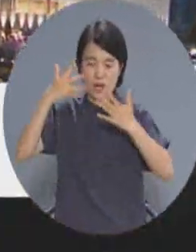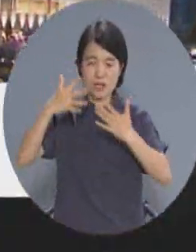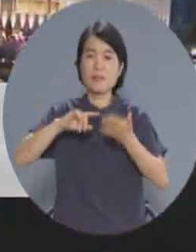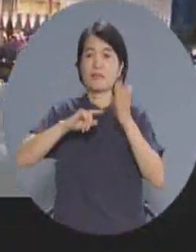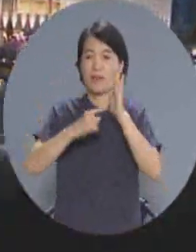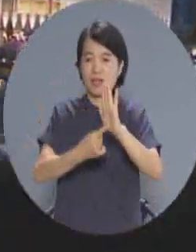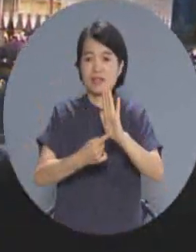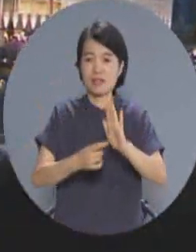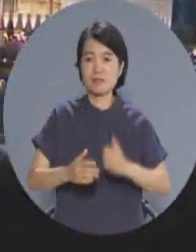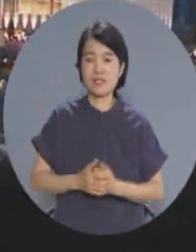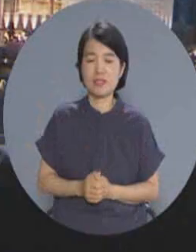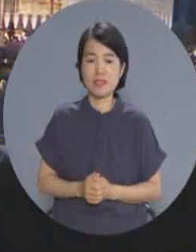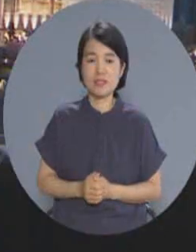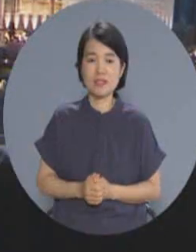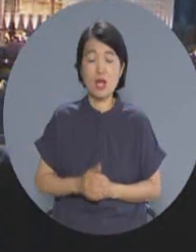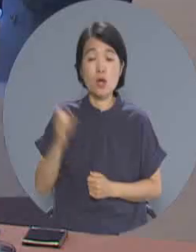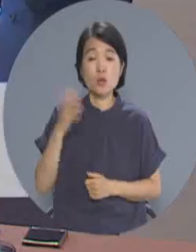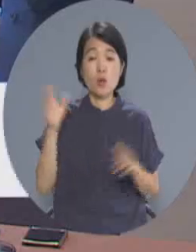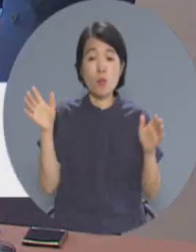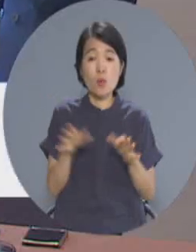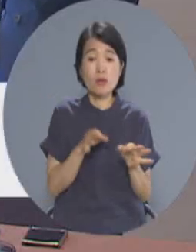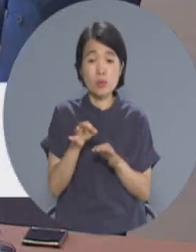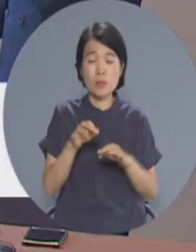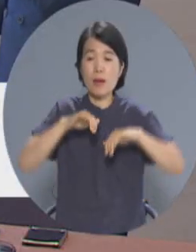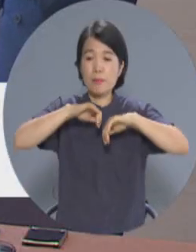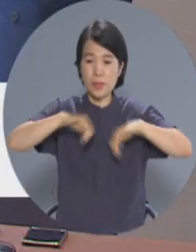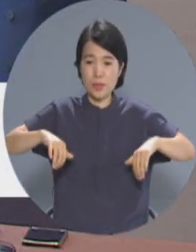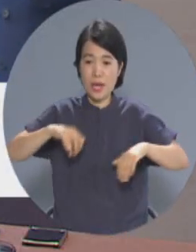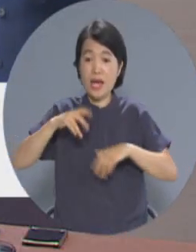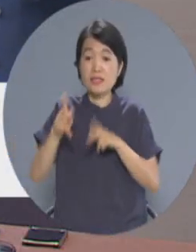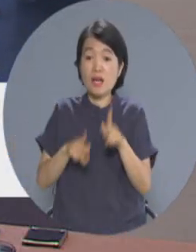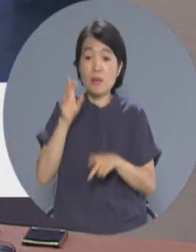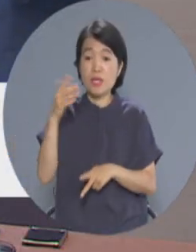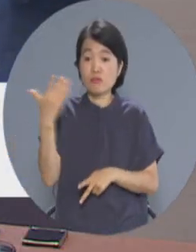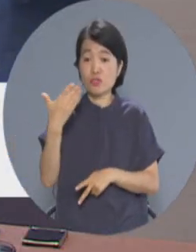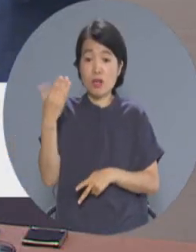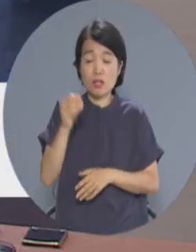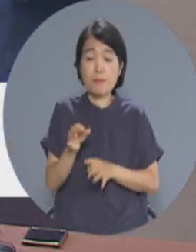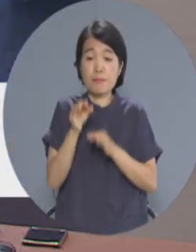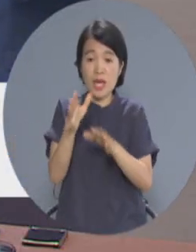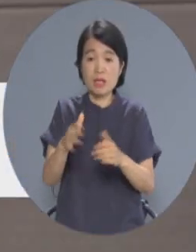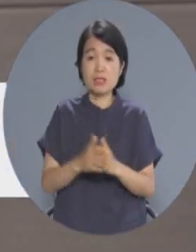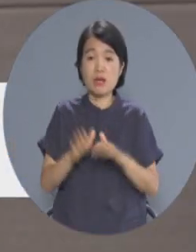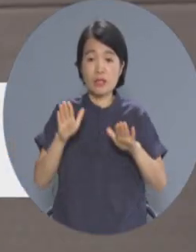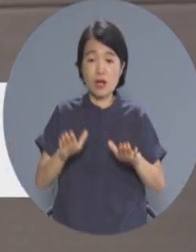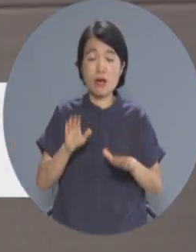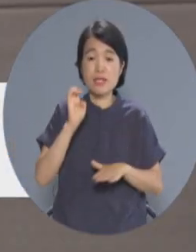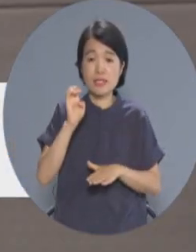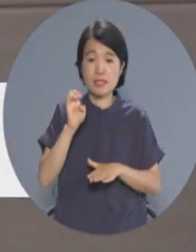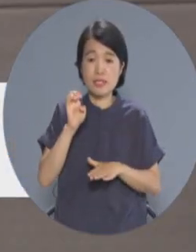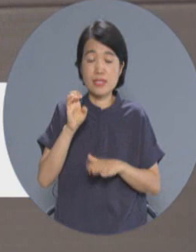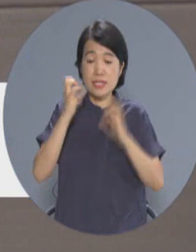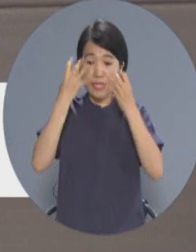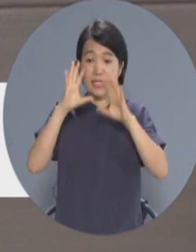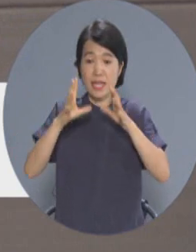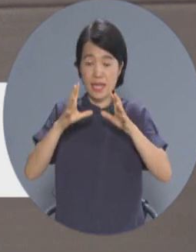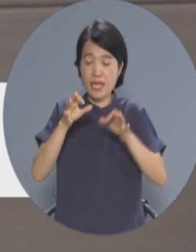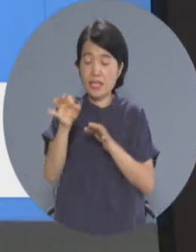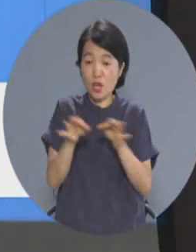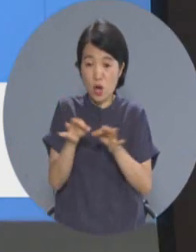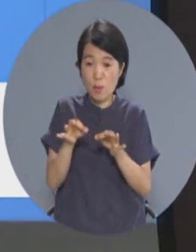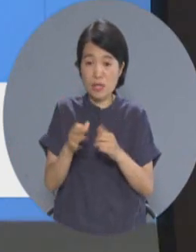했습니다. 또 복합 쇼핑몰과 별도로 사업비 9천억 원을 들여 현 광주 신세계의 영업 면적을